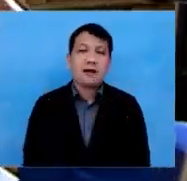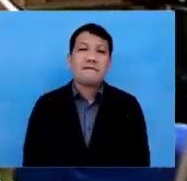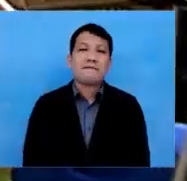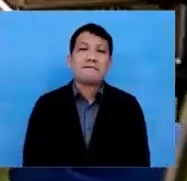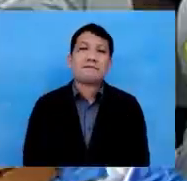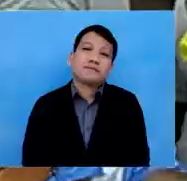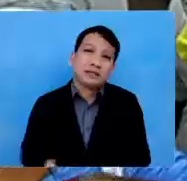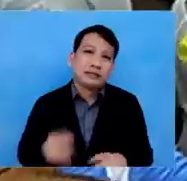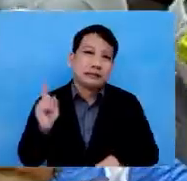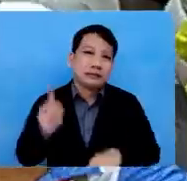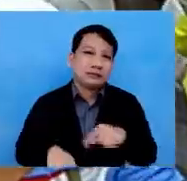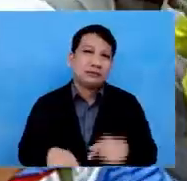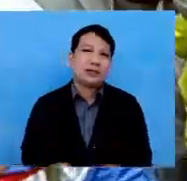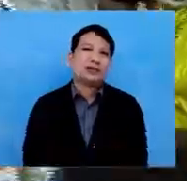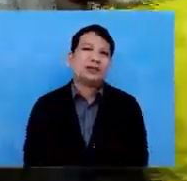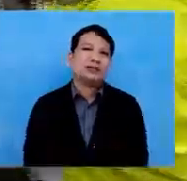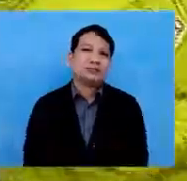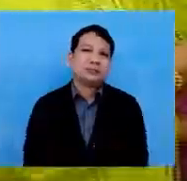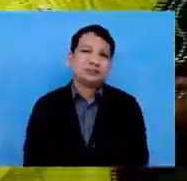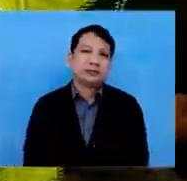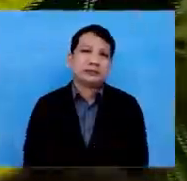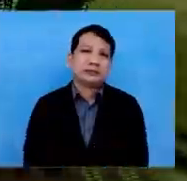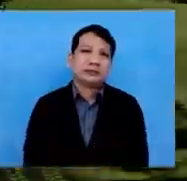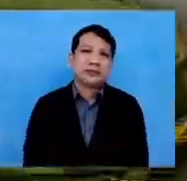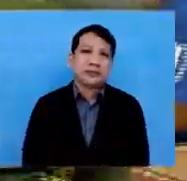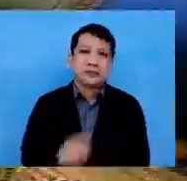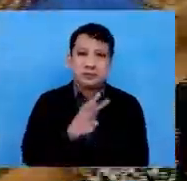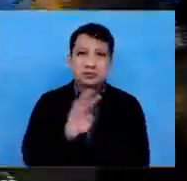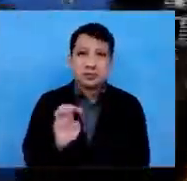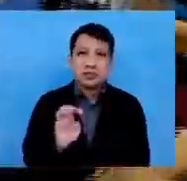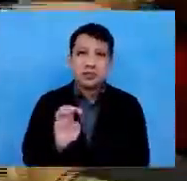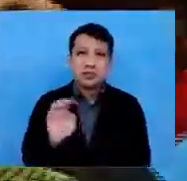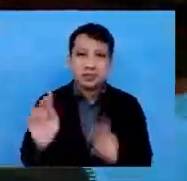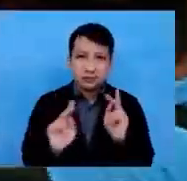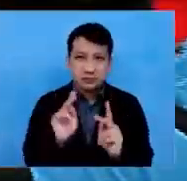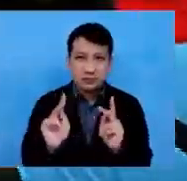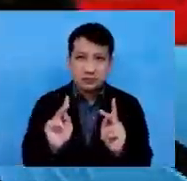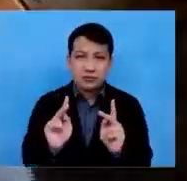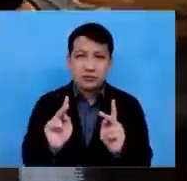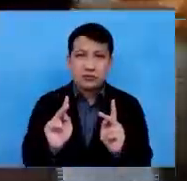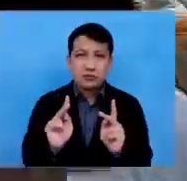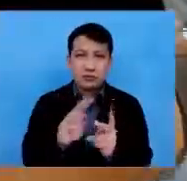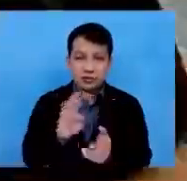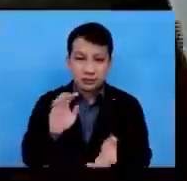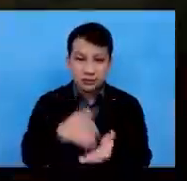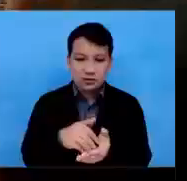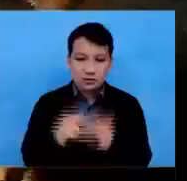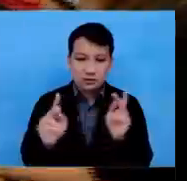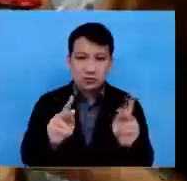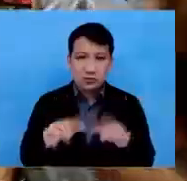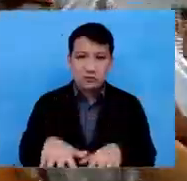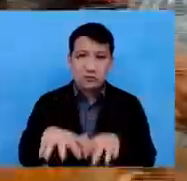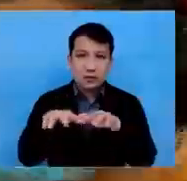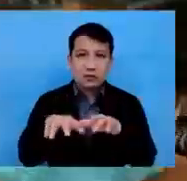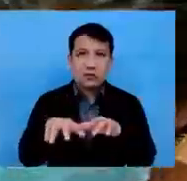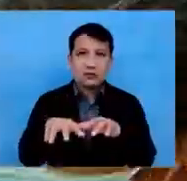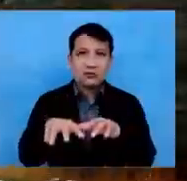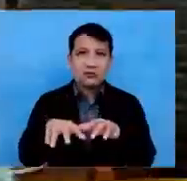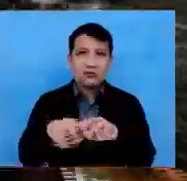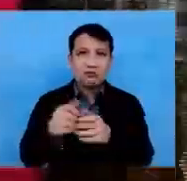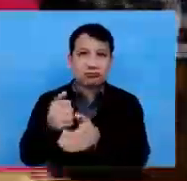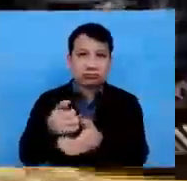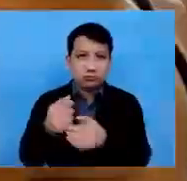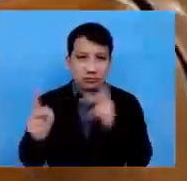namin kayang bigyan. Nasa 400,000 residente ang naapektuhan ng baha sa siyudad. Kaya naman, halos mag-agawa na ang mga